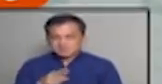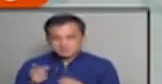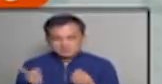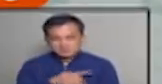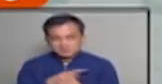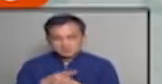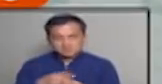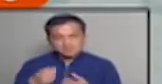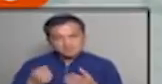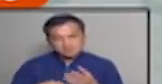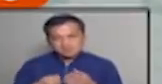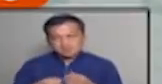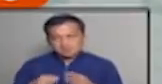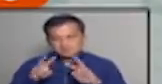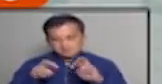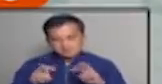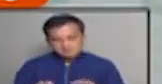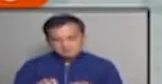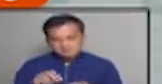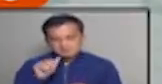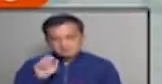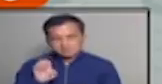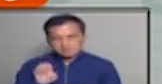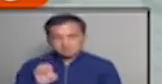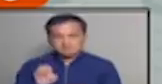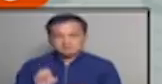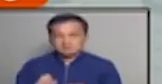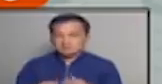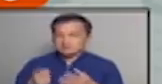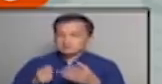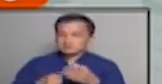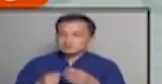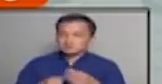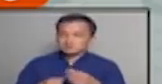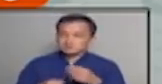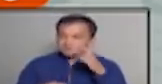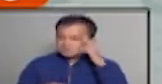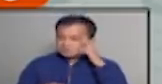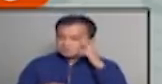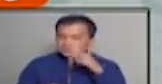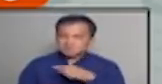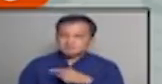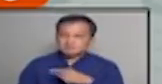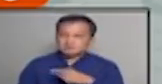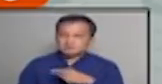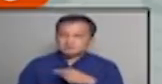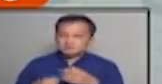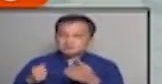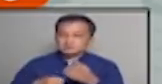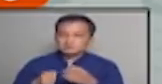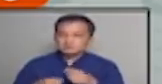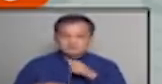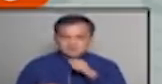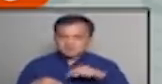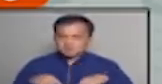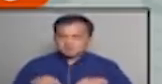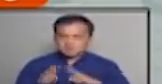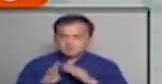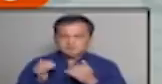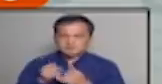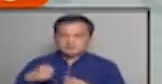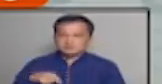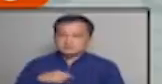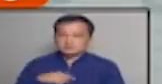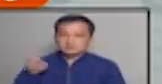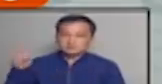na po yung sa tanod habang inimbestigan po yung kanyang kaso. Yung tanod po kasi yung Serafi, yung tanod na yun, sa nagtatanod po siya hindi po dito sa barangay namin.